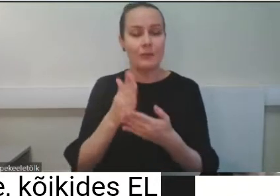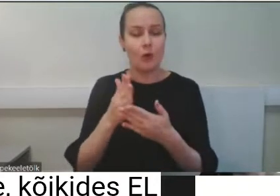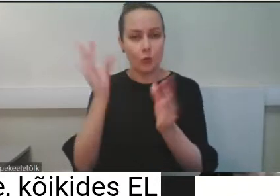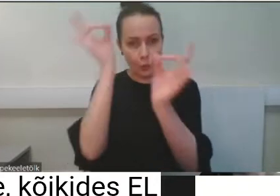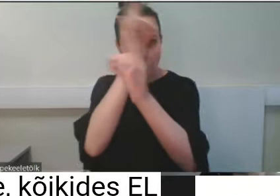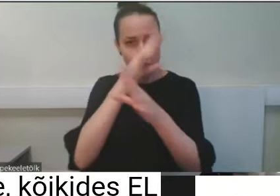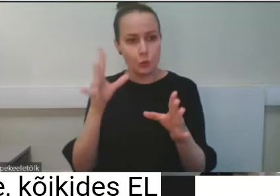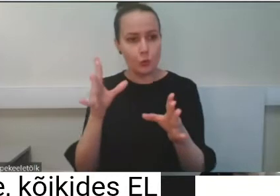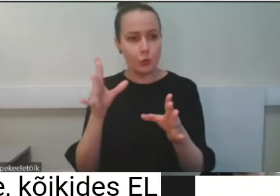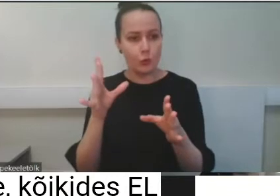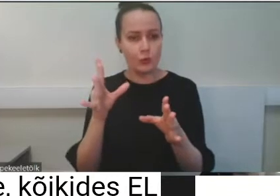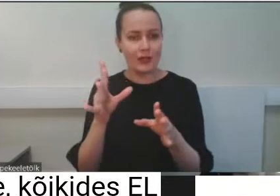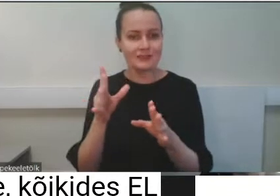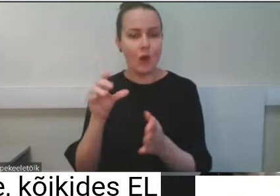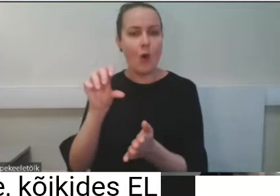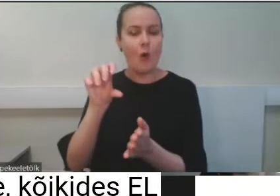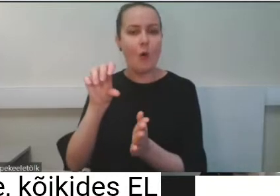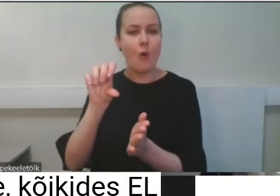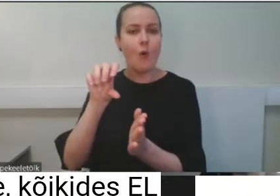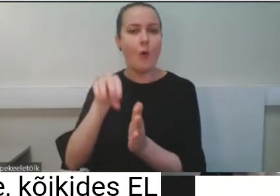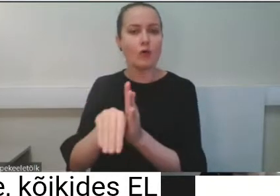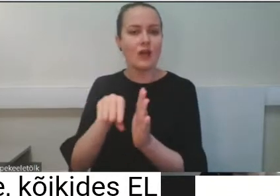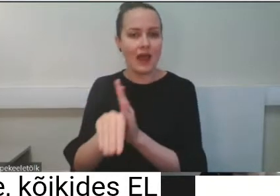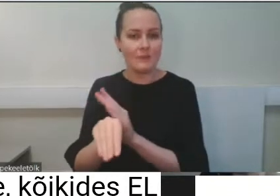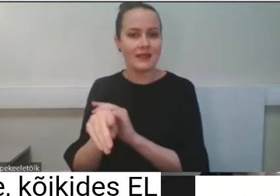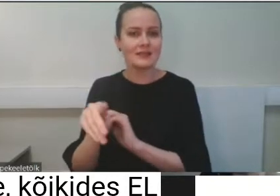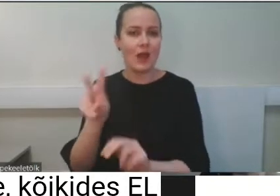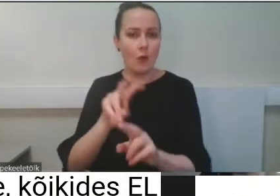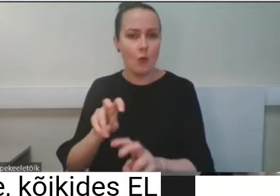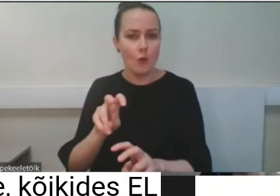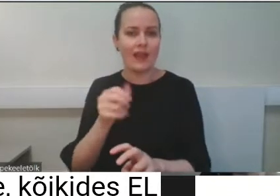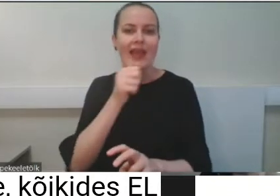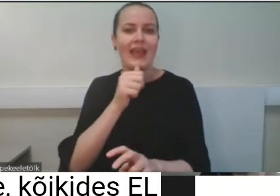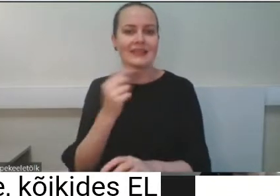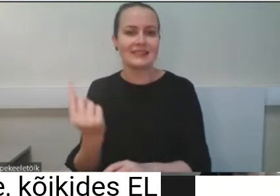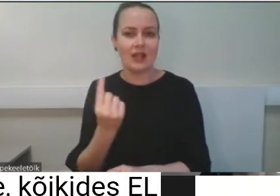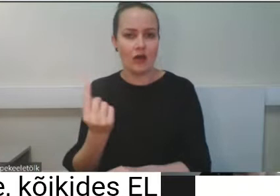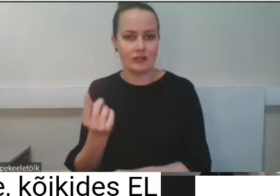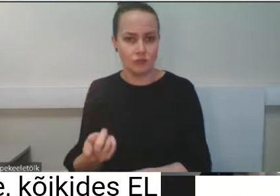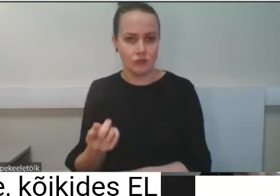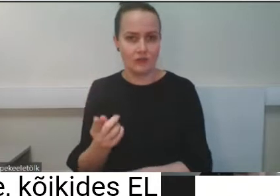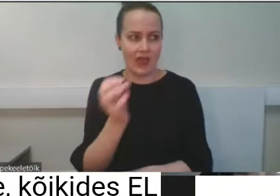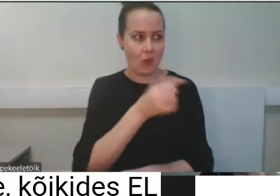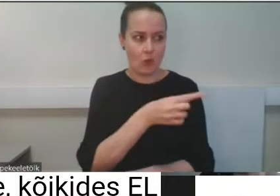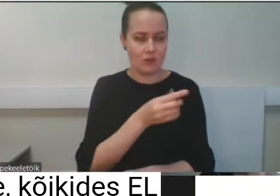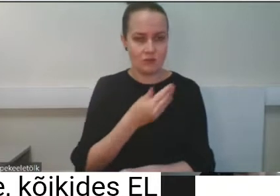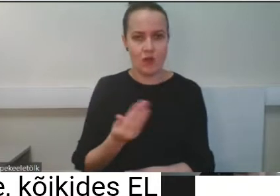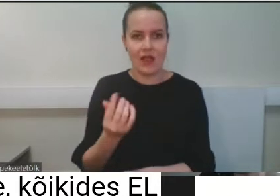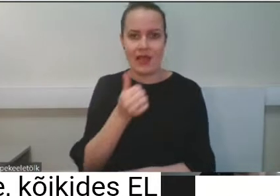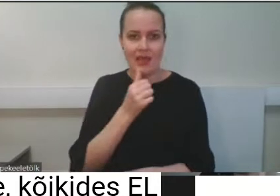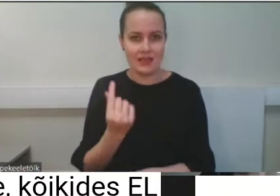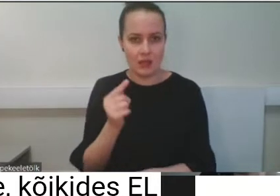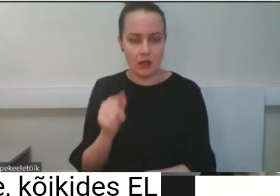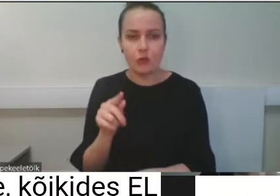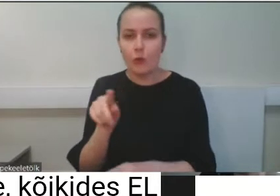paremini ligipääsu. Ei ole väga põhjalikult siin näiteks tegevuspiirangute infot ja pikaajalise